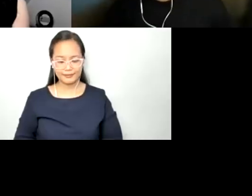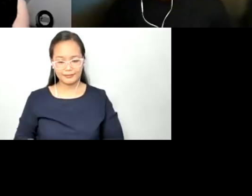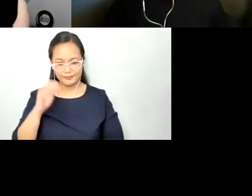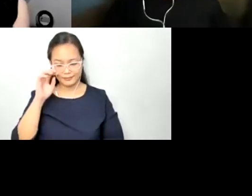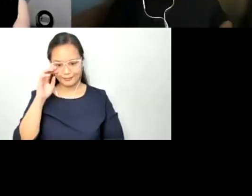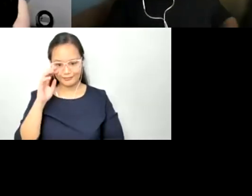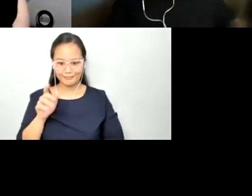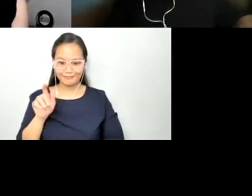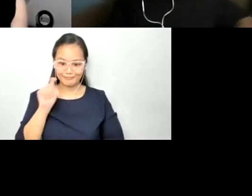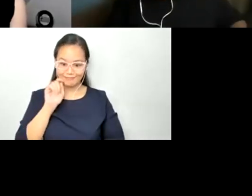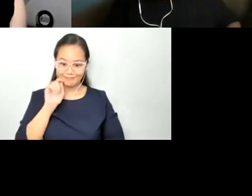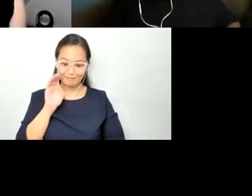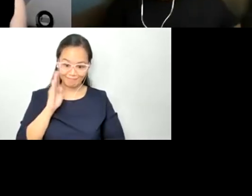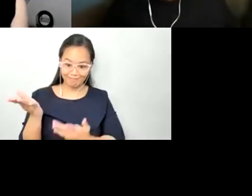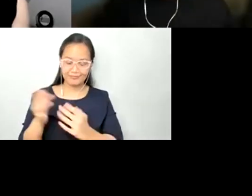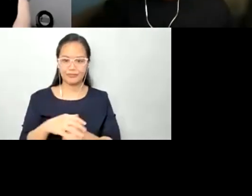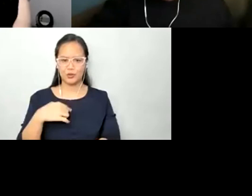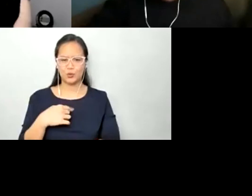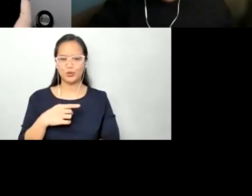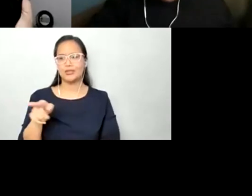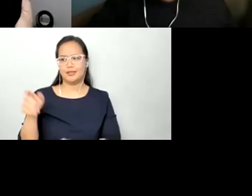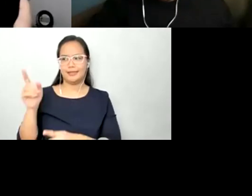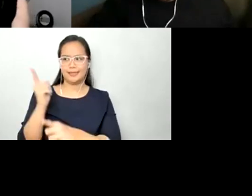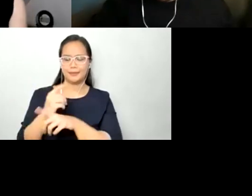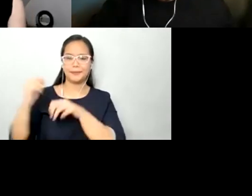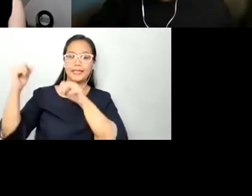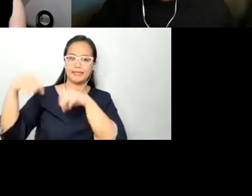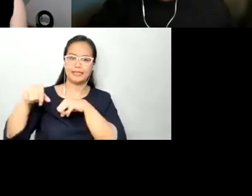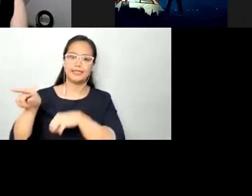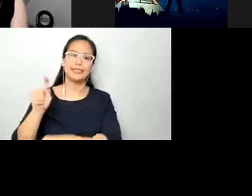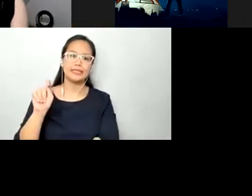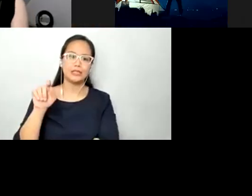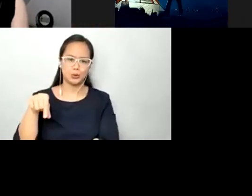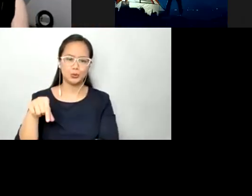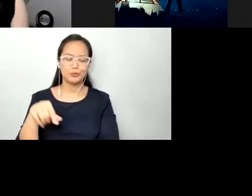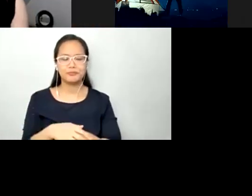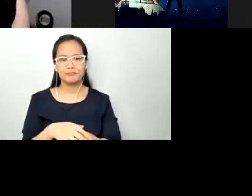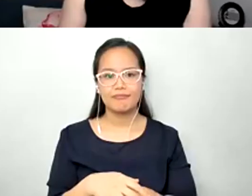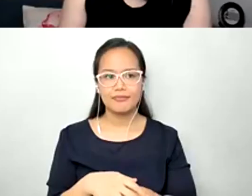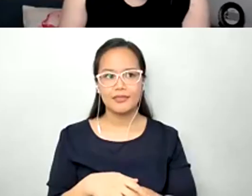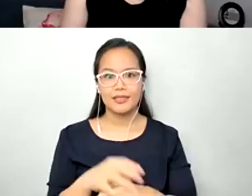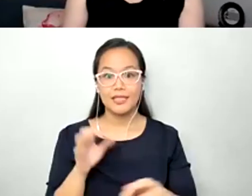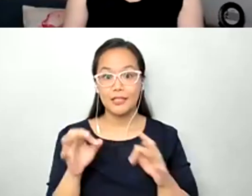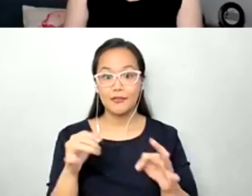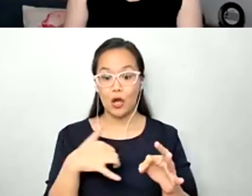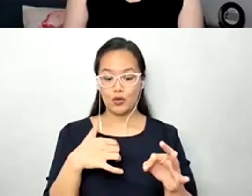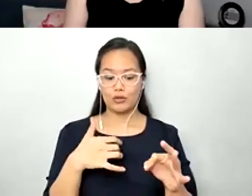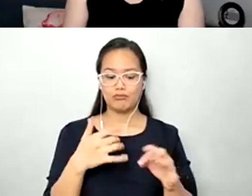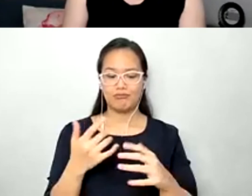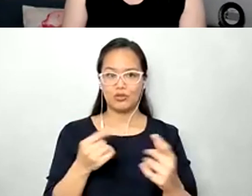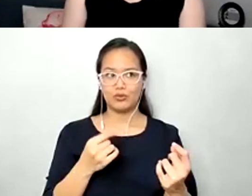Dr. Therese? Ako, I would agree with what Sir TQ said. Pag nagkakamali na ako, dahil,